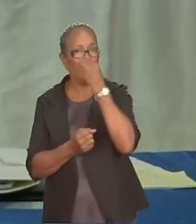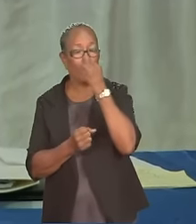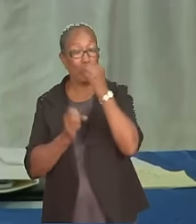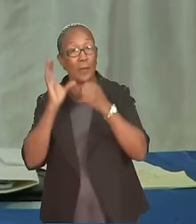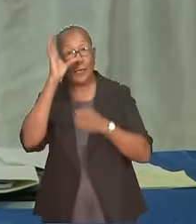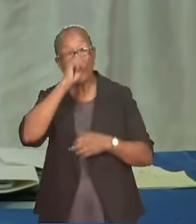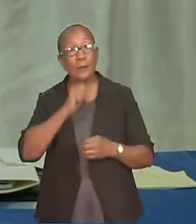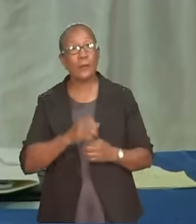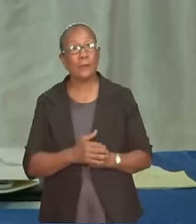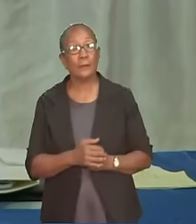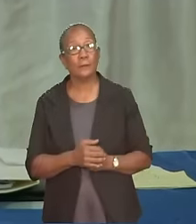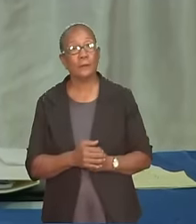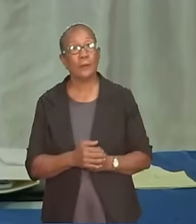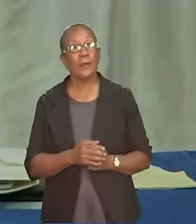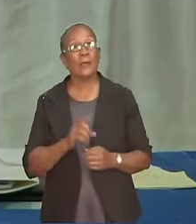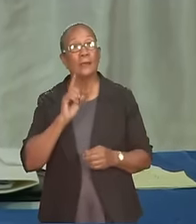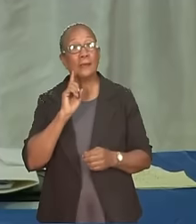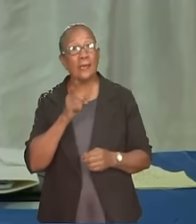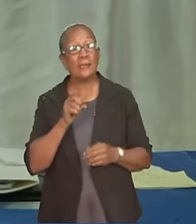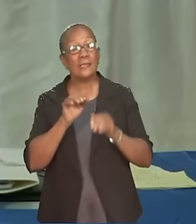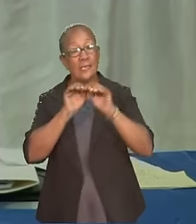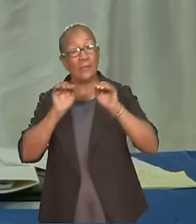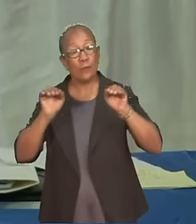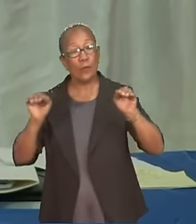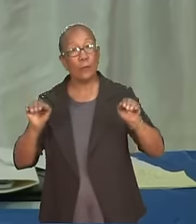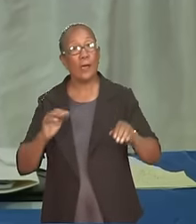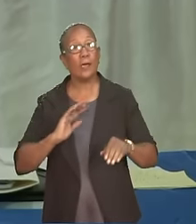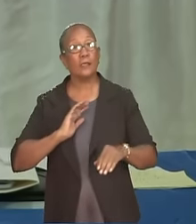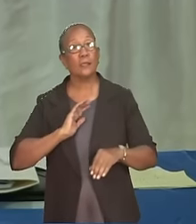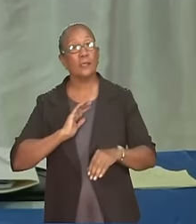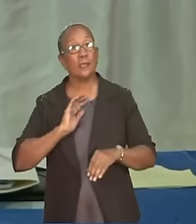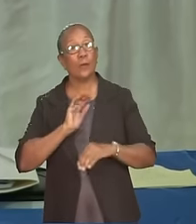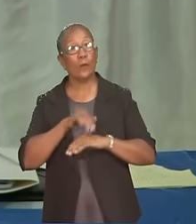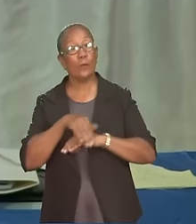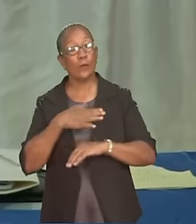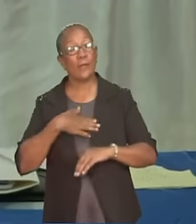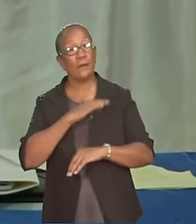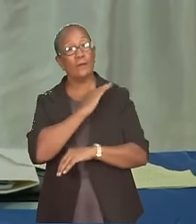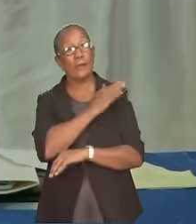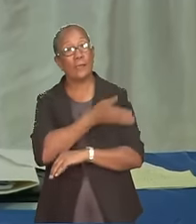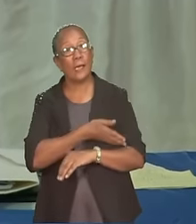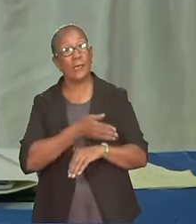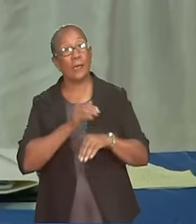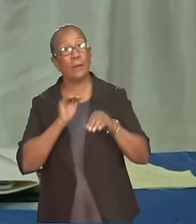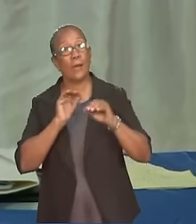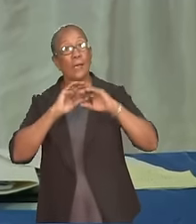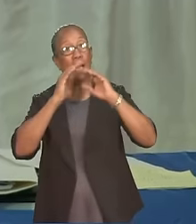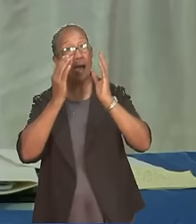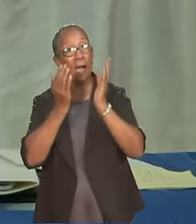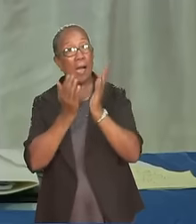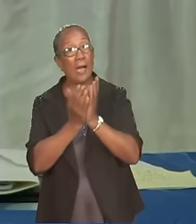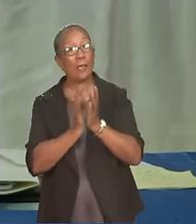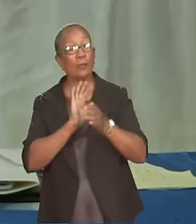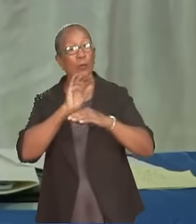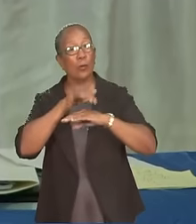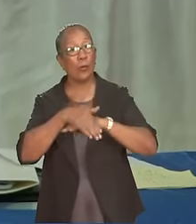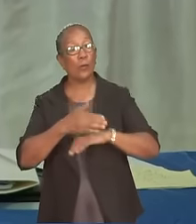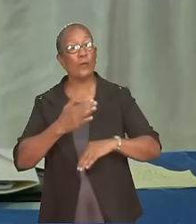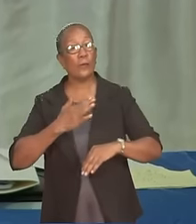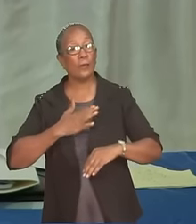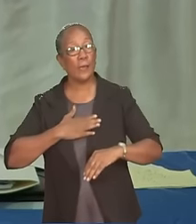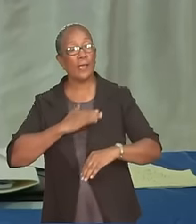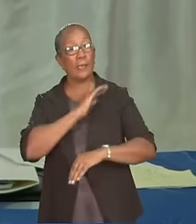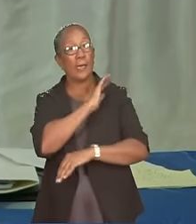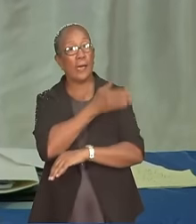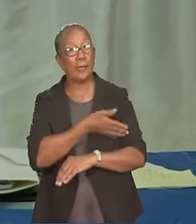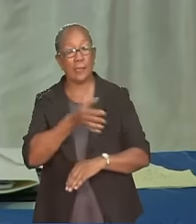Begrijp je? Dus dat is in feite de informatie. Maar nogmaals, alles wat met de jaardag is thuis